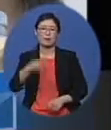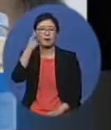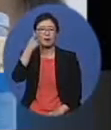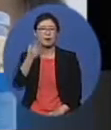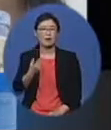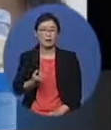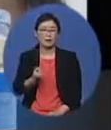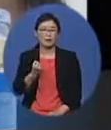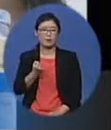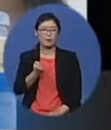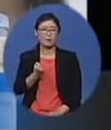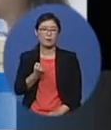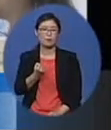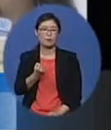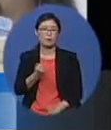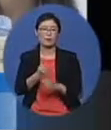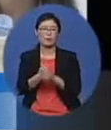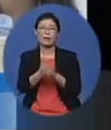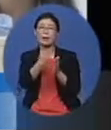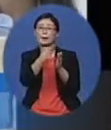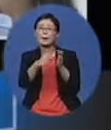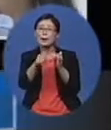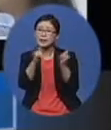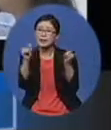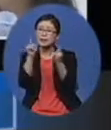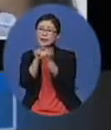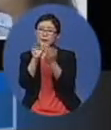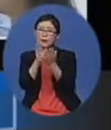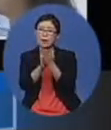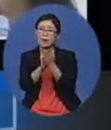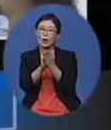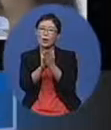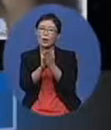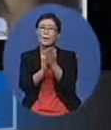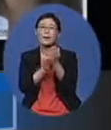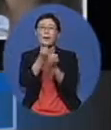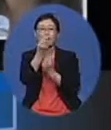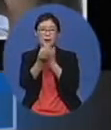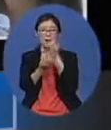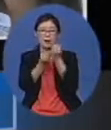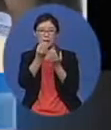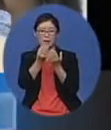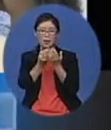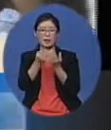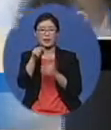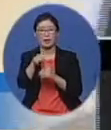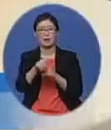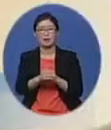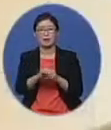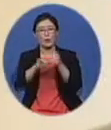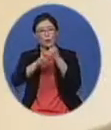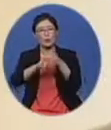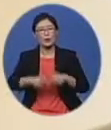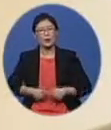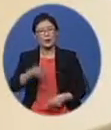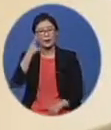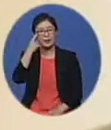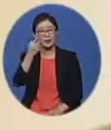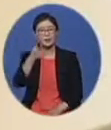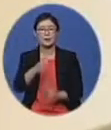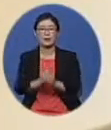좀 하면서 본인들의 목소리로 본인들의 삶을 이야기할 수 있게 하는 게 굉장히 필요하겠다.